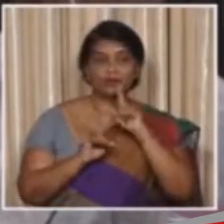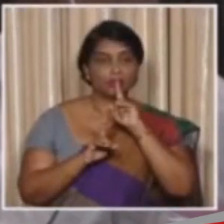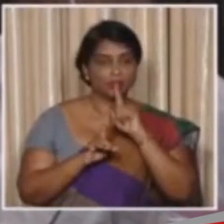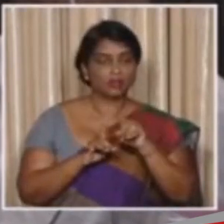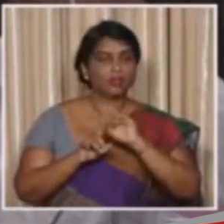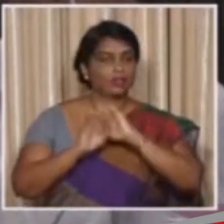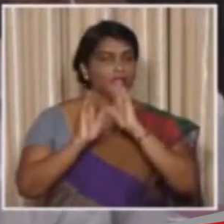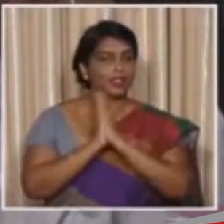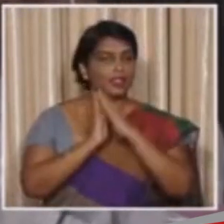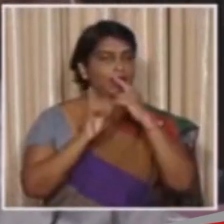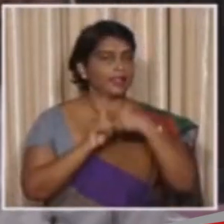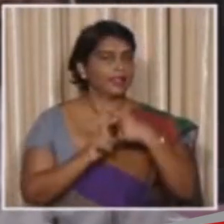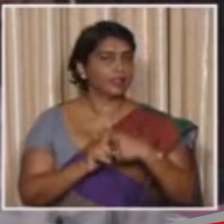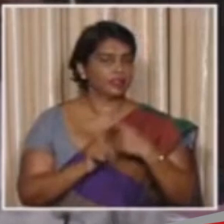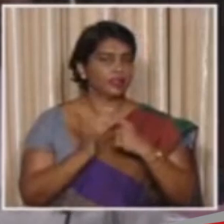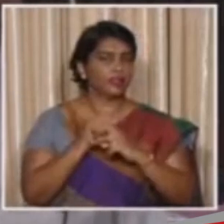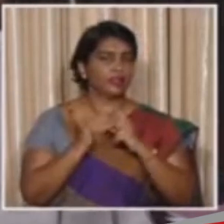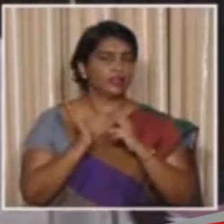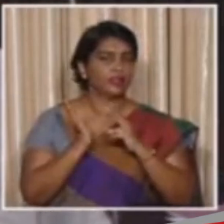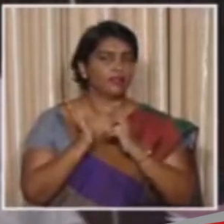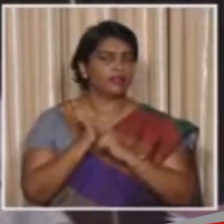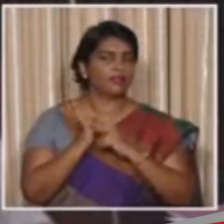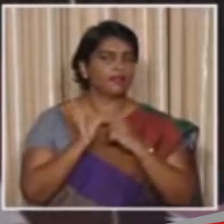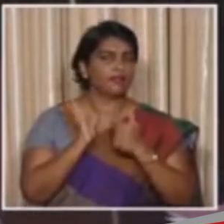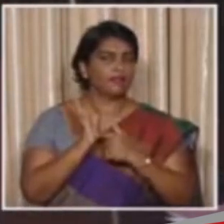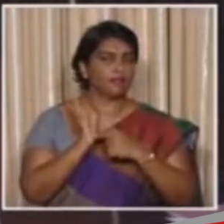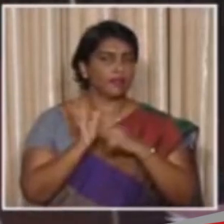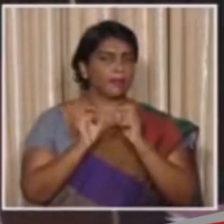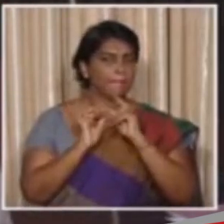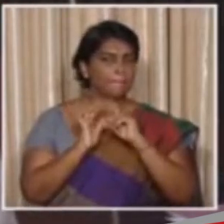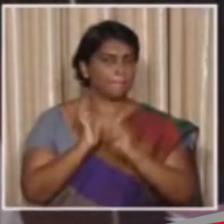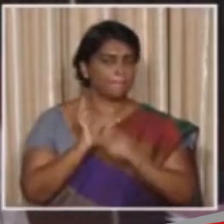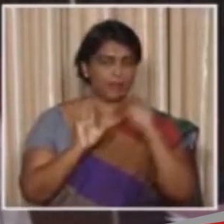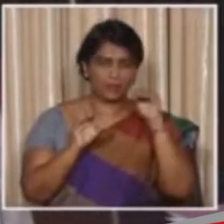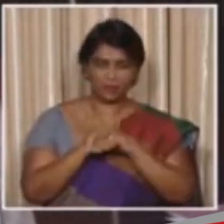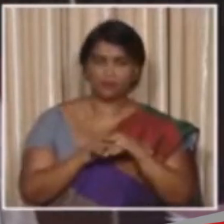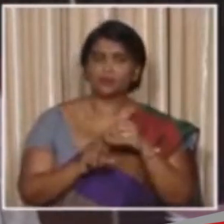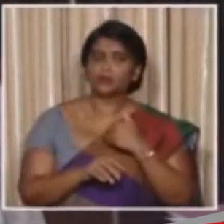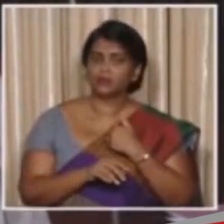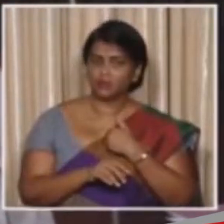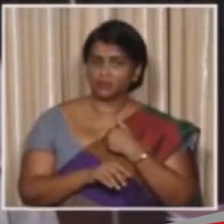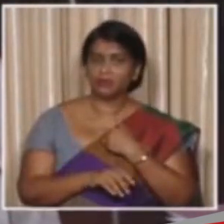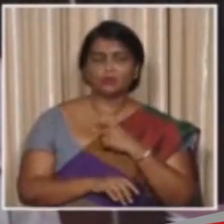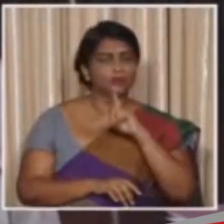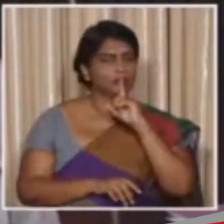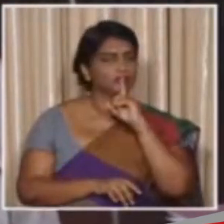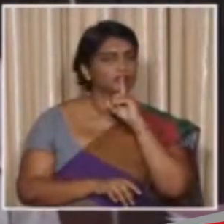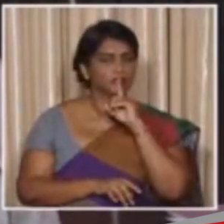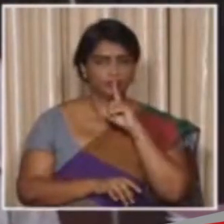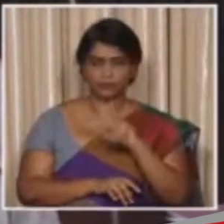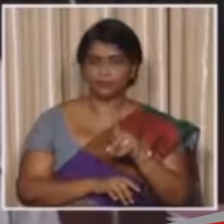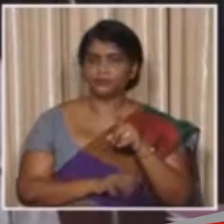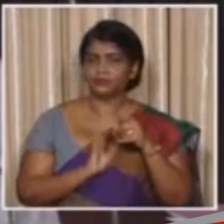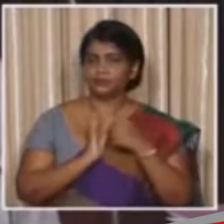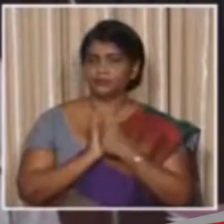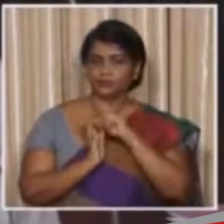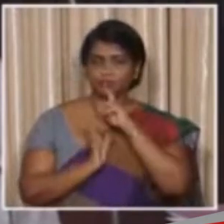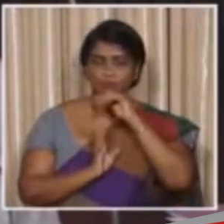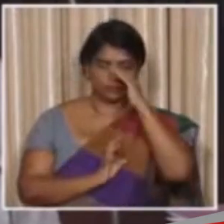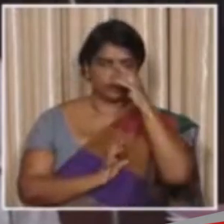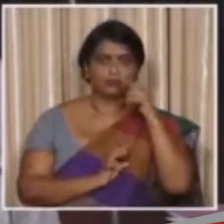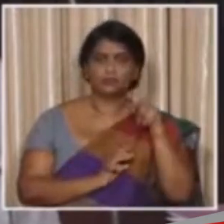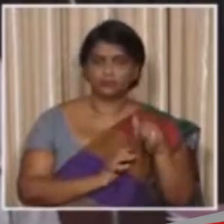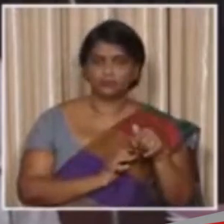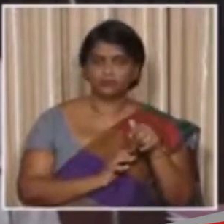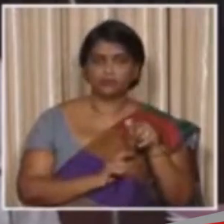එකතු කළ අගය පිළිබඳ බදු සංශෝධන කෙටුම්පත ගේනවා කියලා. දැන් මම මෙතන සඳහන් කරන්න හදන්නේ කතානායකතුමනි ඇත්තටම මේක මම